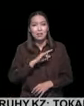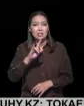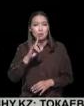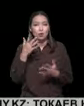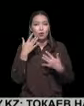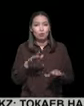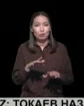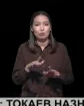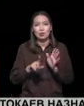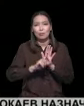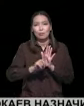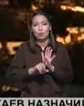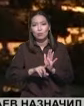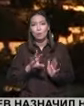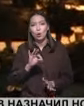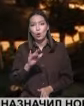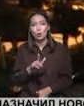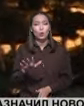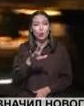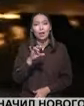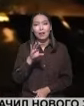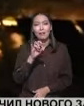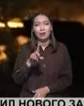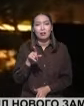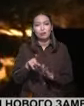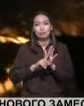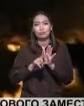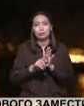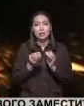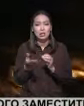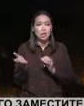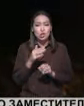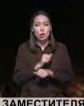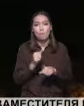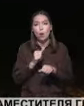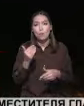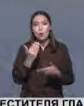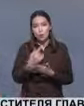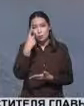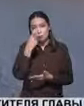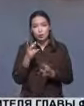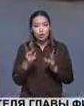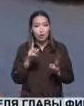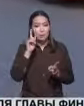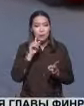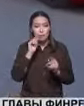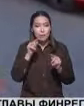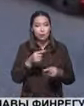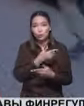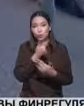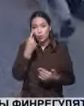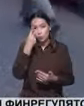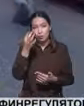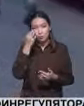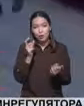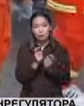уже нанесли интенсивные удары по южному Ливану. Они выпустили десятки бомб. Сообщения о жертвах пока не поступало. Напомню,